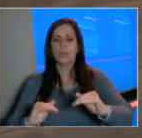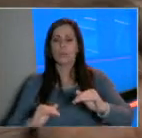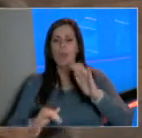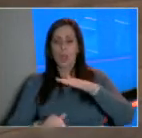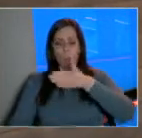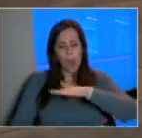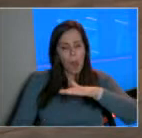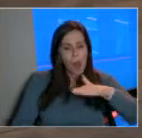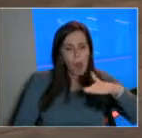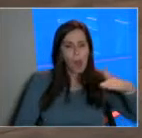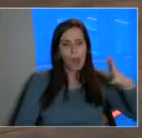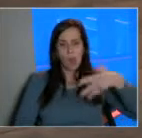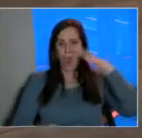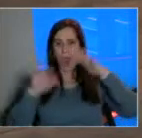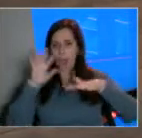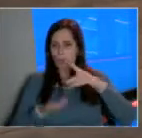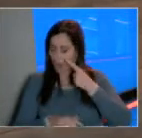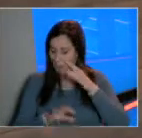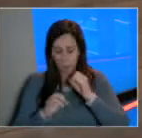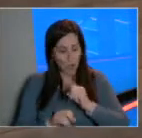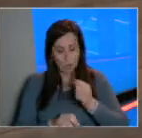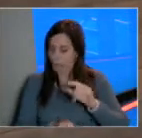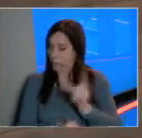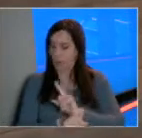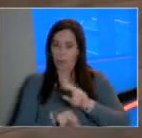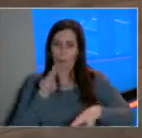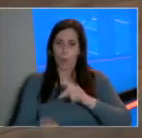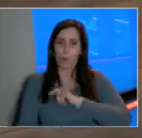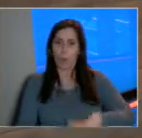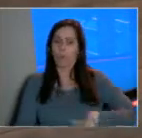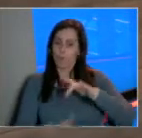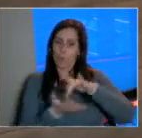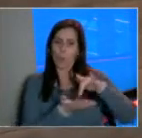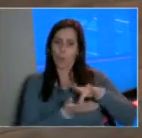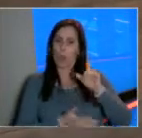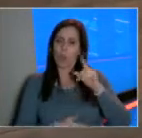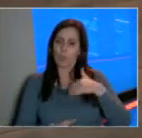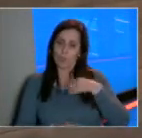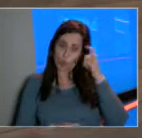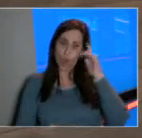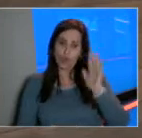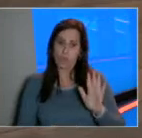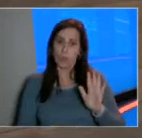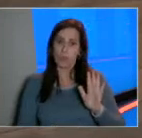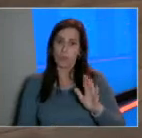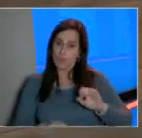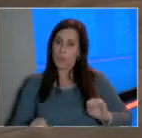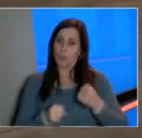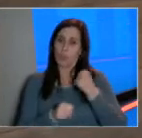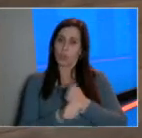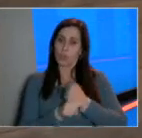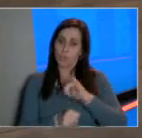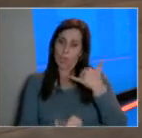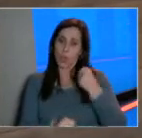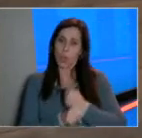בהם מאמורות שלאחר, וראיתי זה ממש כמעט במיידי, ובעוד מקומות אחרים, כך שאני מניח שהם משתדלים לעשות